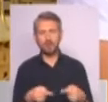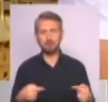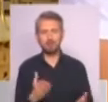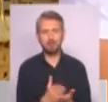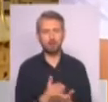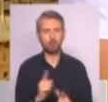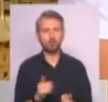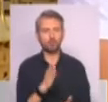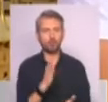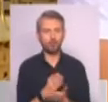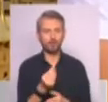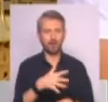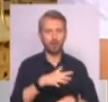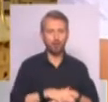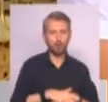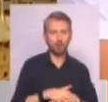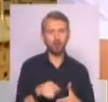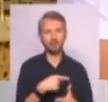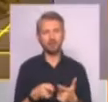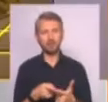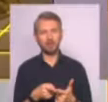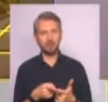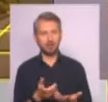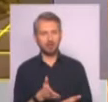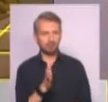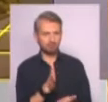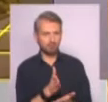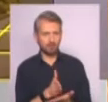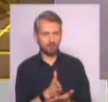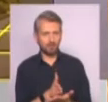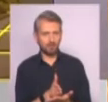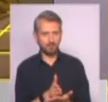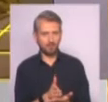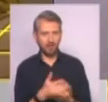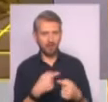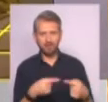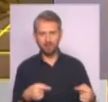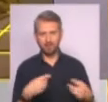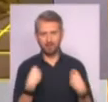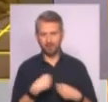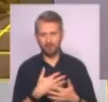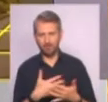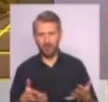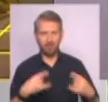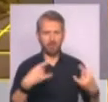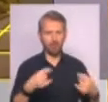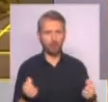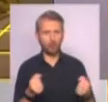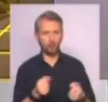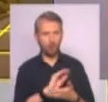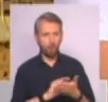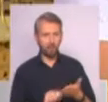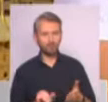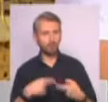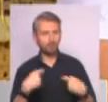там на рахунках, чи приходиться в квартиру, відповідно, якісь речі описуються і продаються, там телевізори, холодильники чи ще щось.